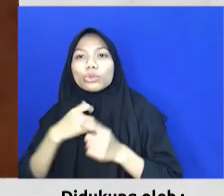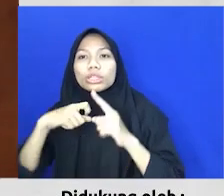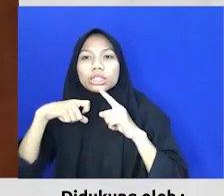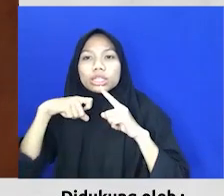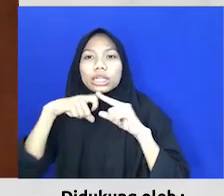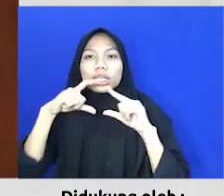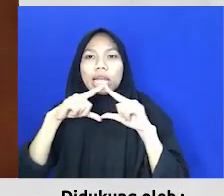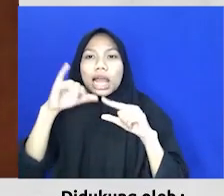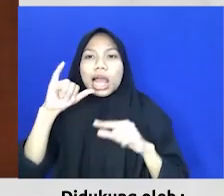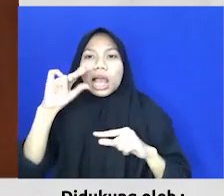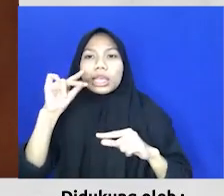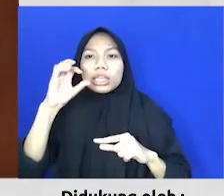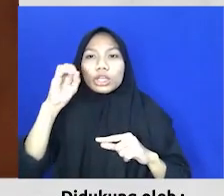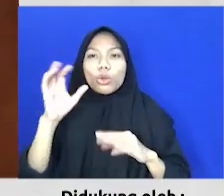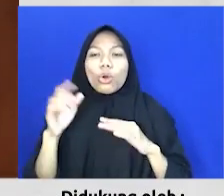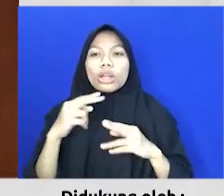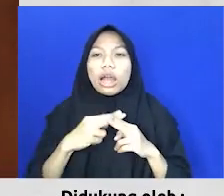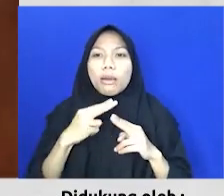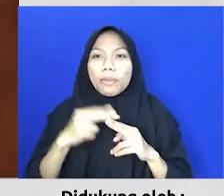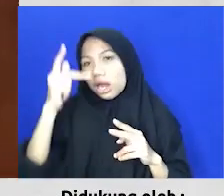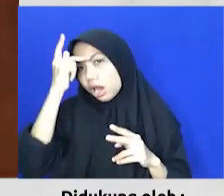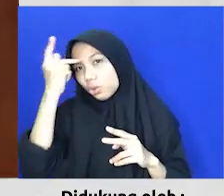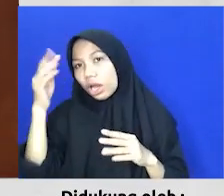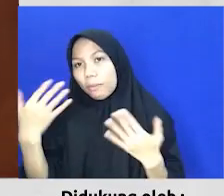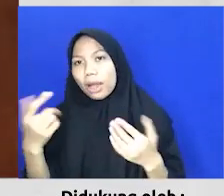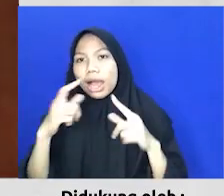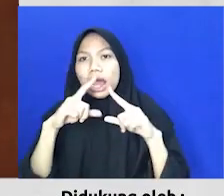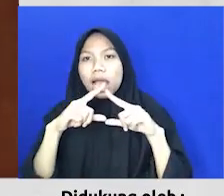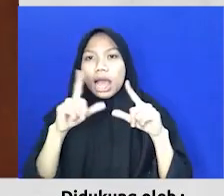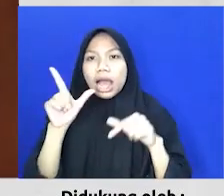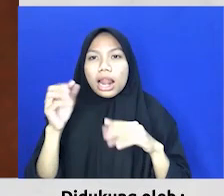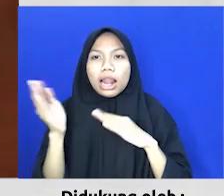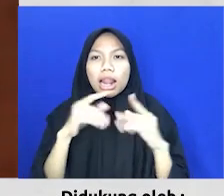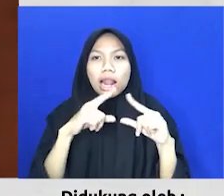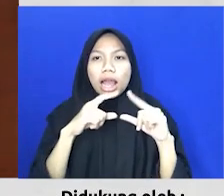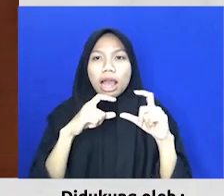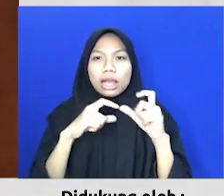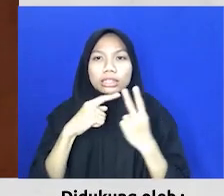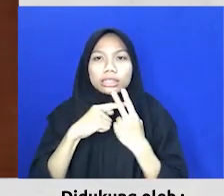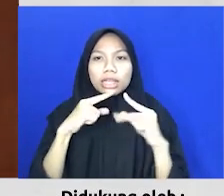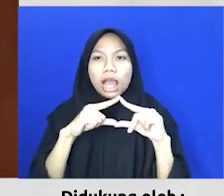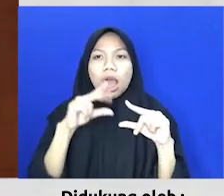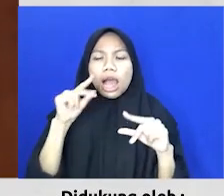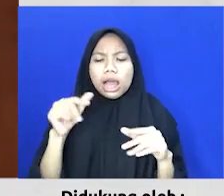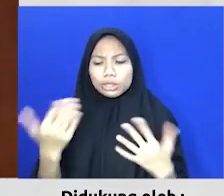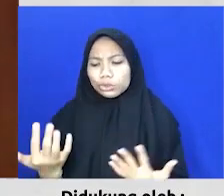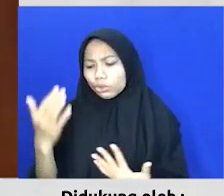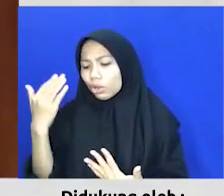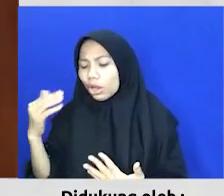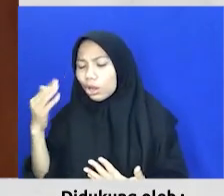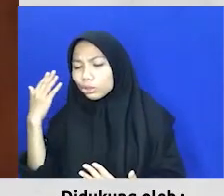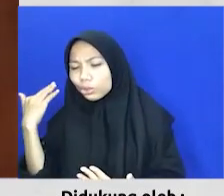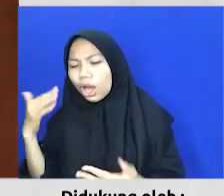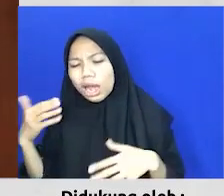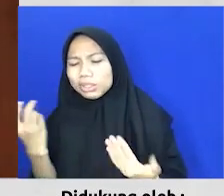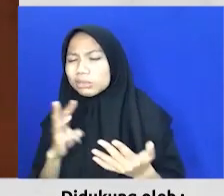Pada waktu Jepang, tugasnya adalah mempropagandakan perang dan segala macamnya ya. Dan waktu itu Indonesia tidak